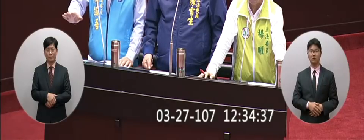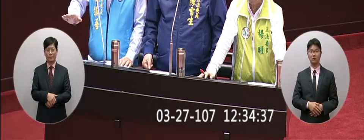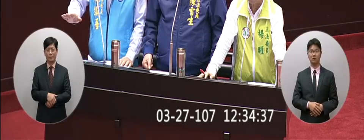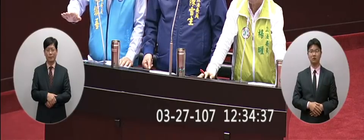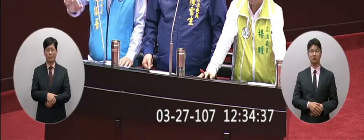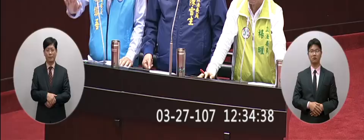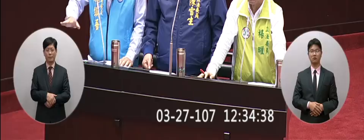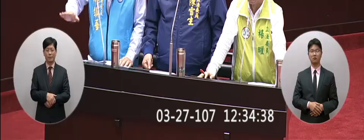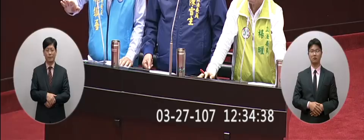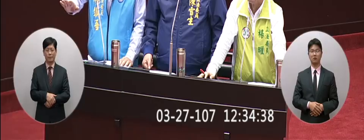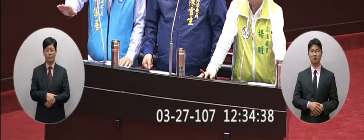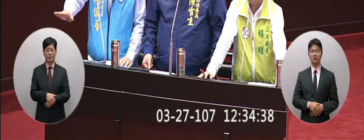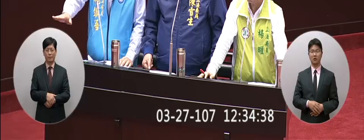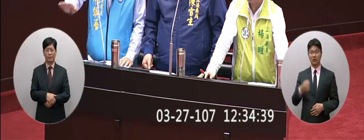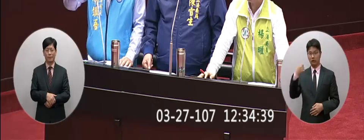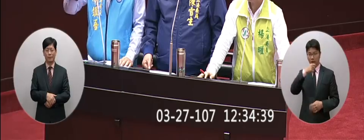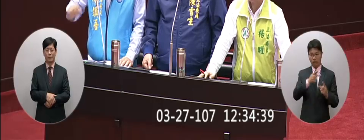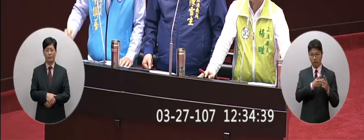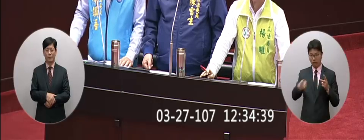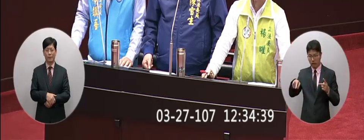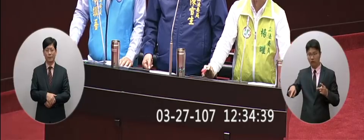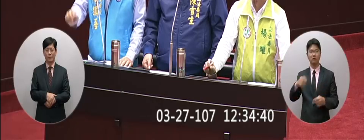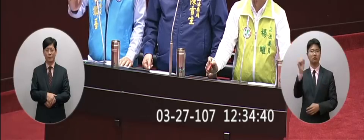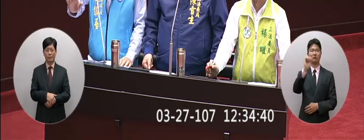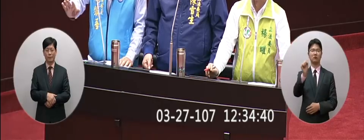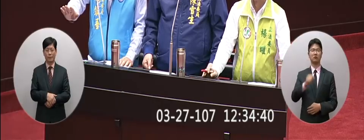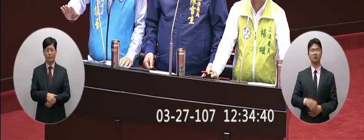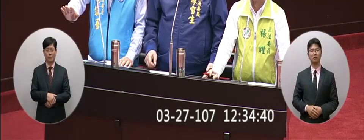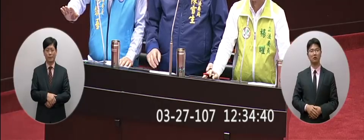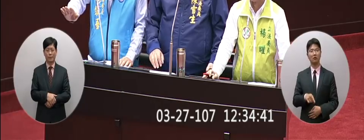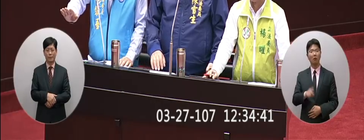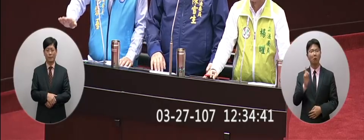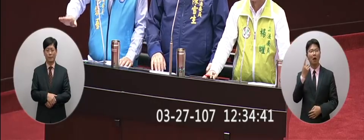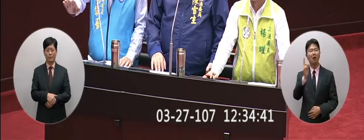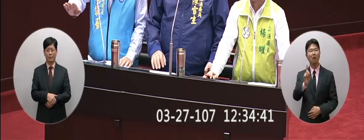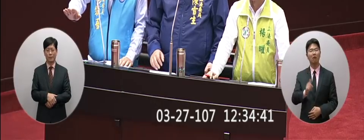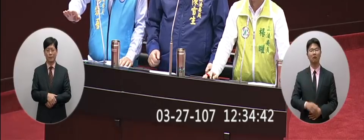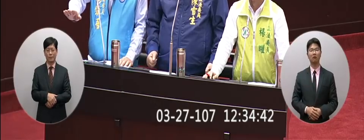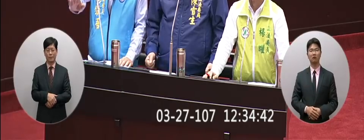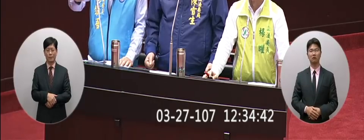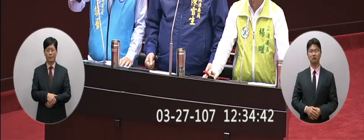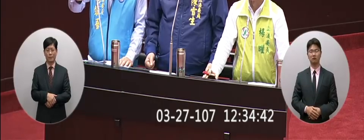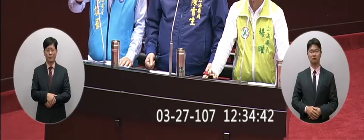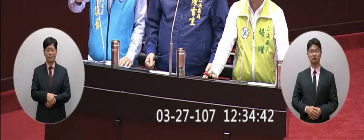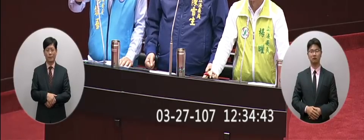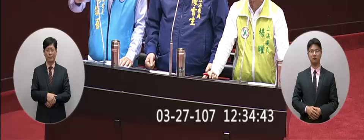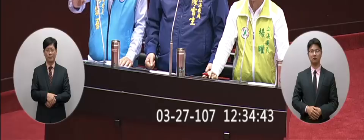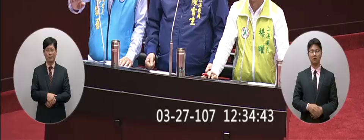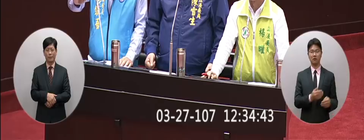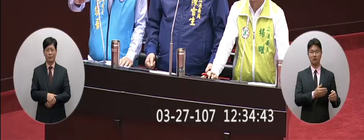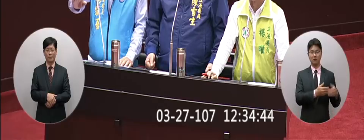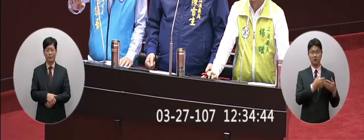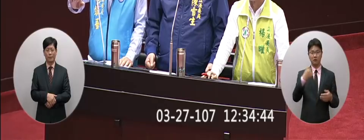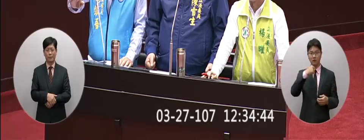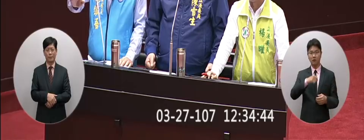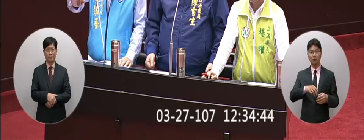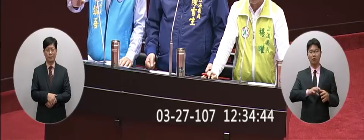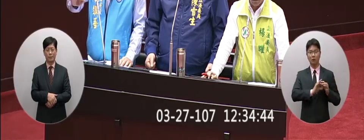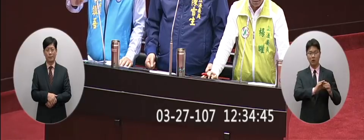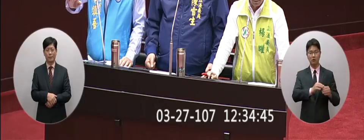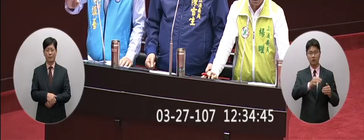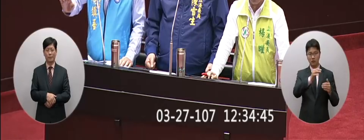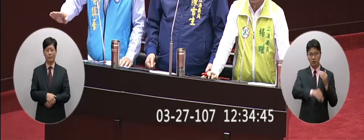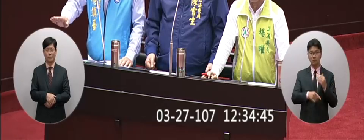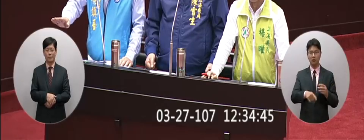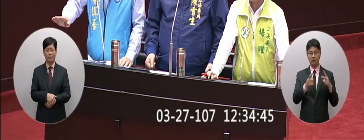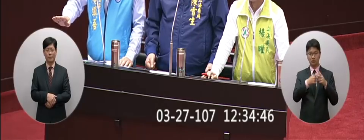不能够邮寄到台湾来的。这个理由是什么呢？因为按照《两岸人民关系条例》里面的这个小三